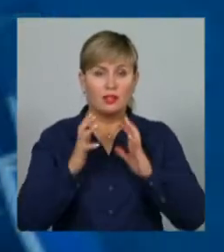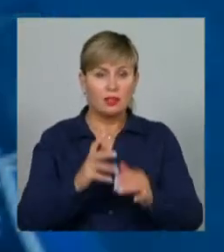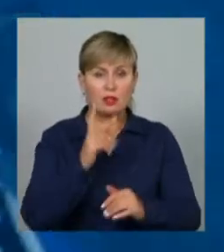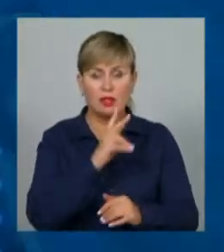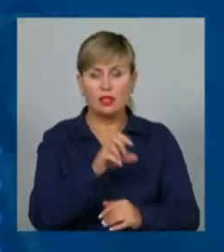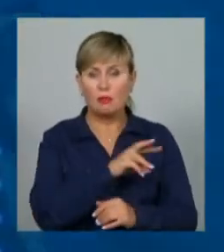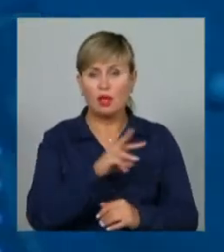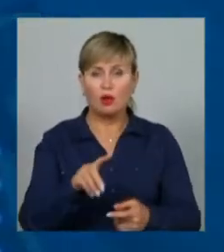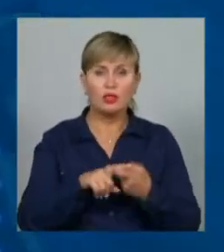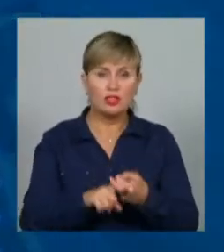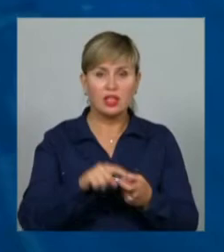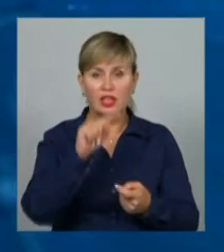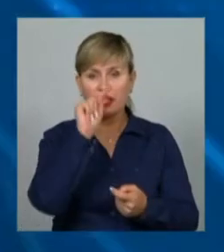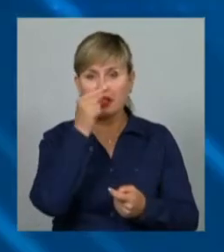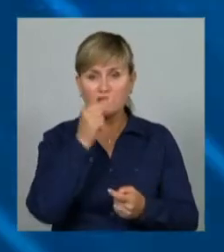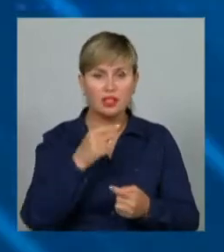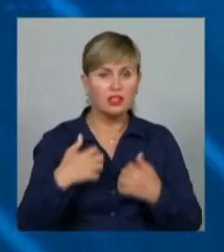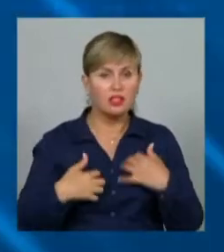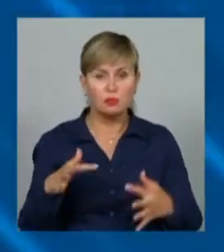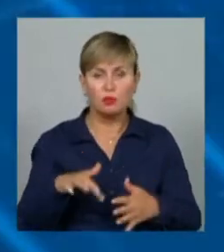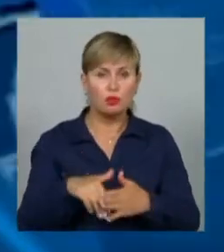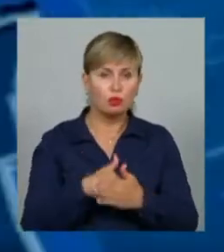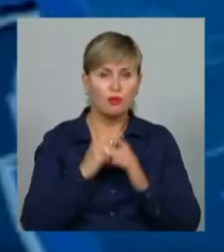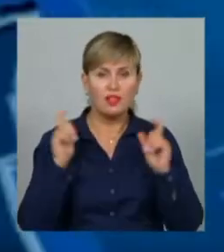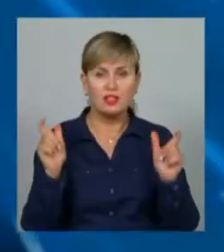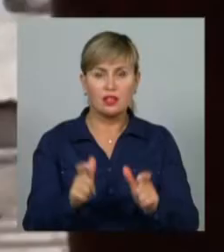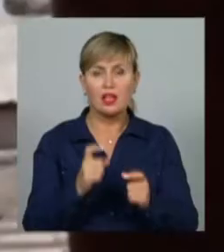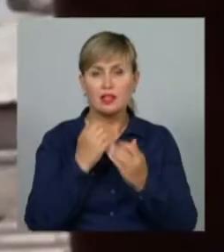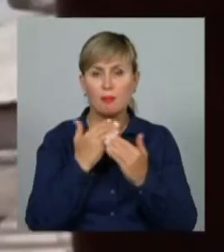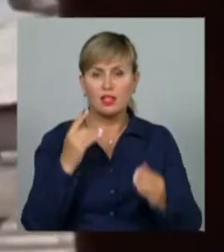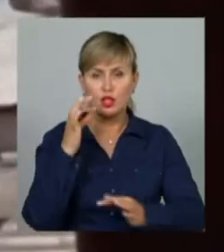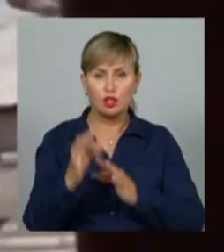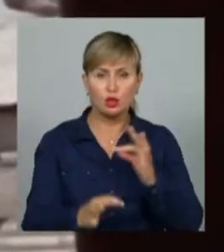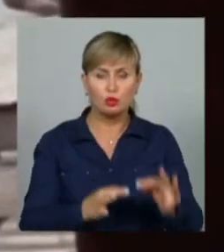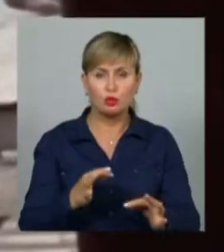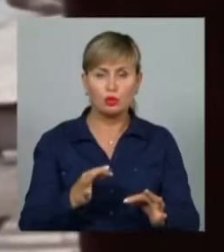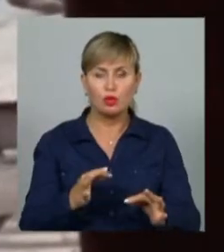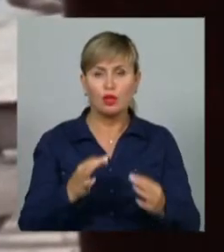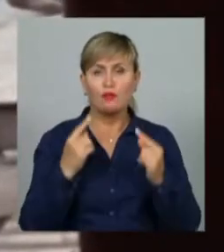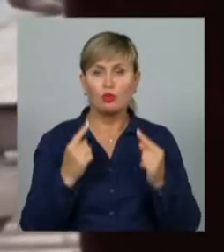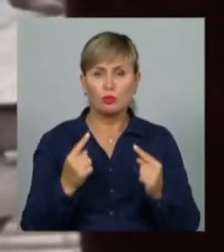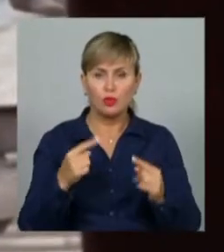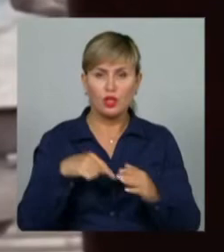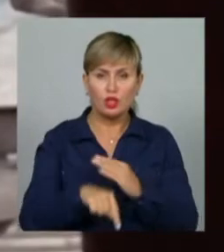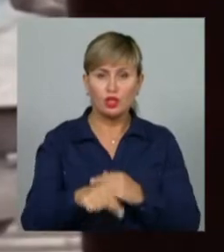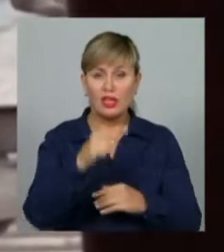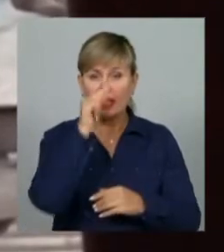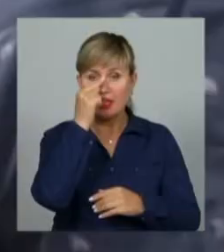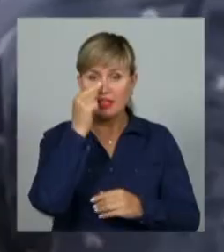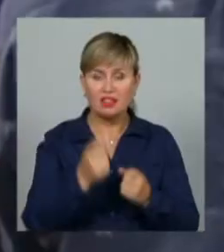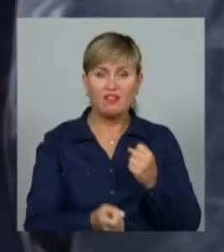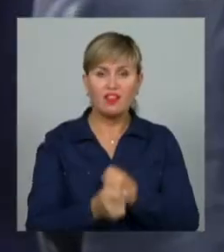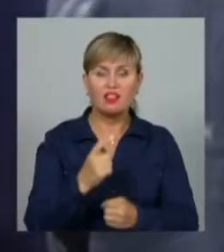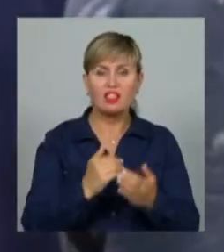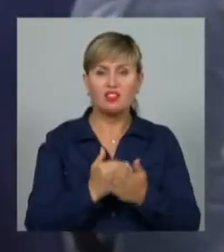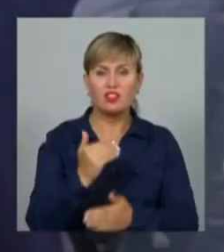миллионы зараженных, Индия не спешит вводить новый локдаун. Только за последние сутки в крупнейшей южноазиатской стране выявлено